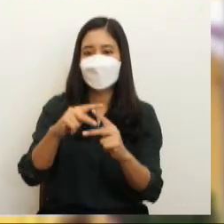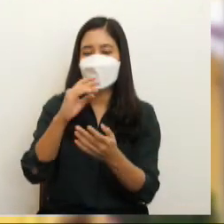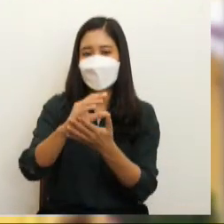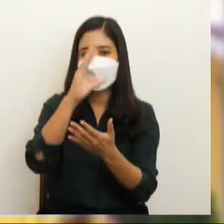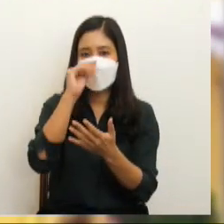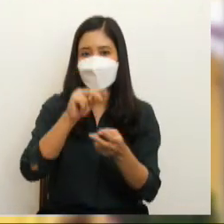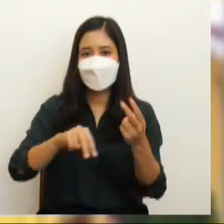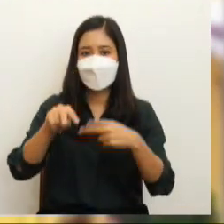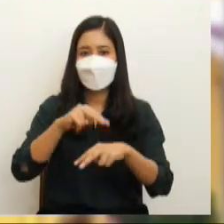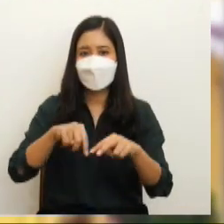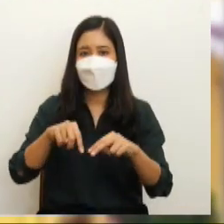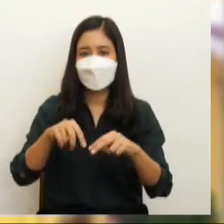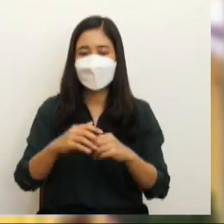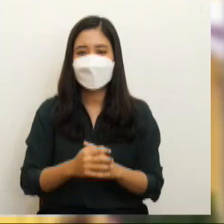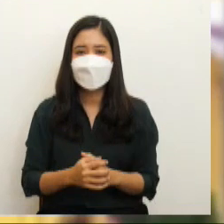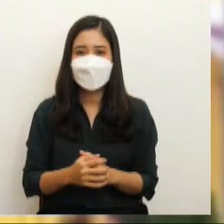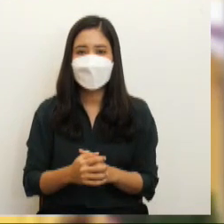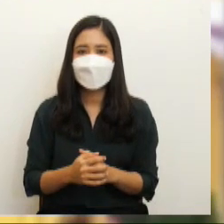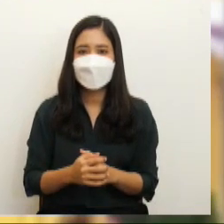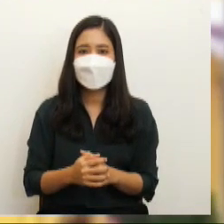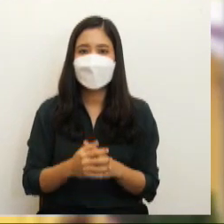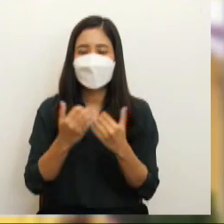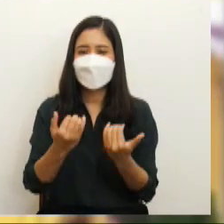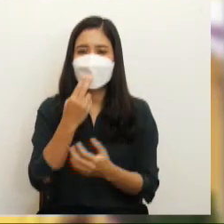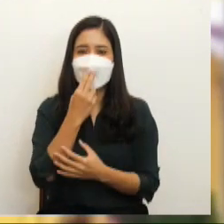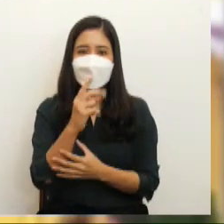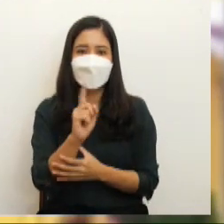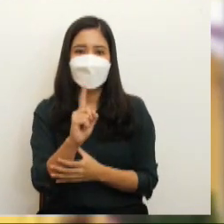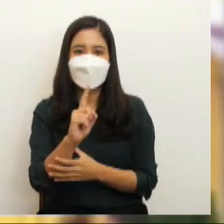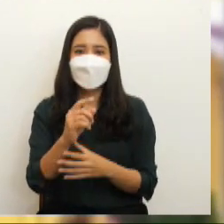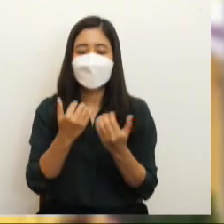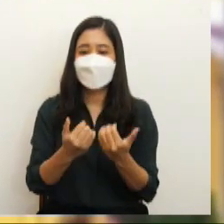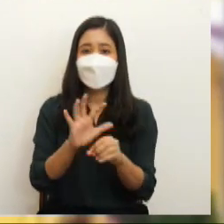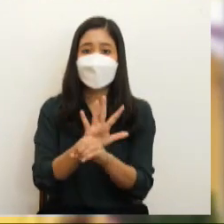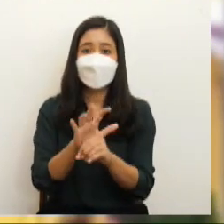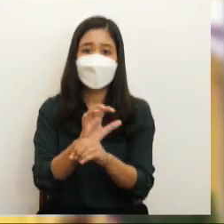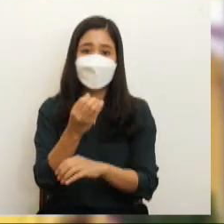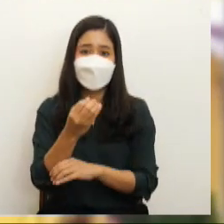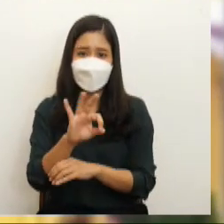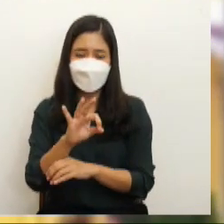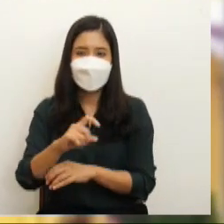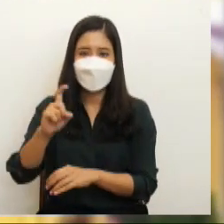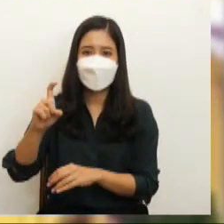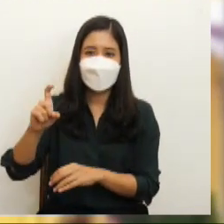ตรีนุชเทียนทองนะคะซึ่งท่านมองว่าในสถานการณ์แบบนี้นะคะจะต้องมี